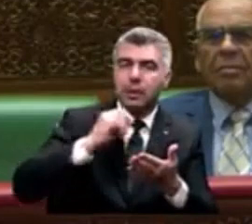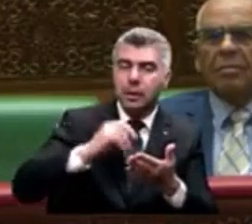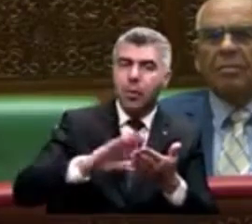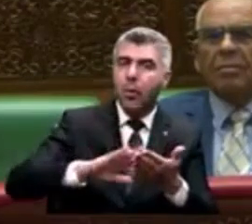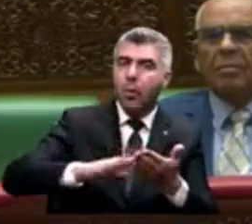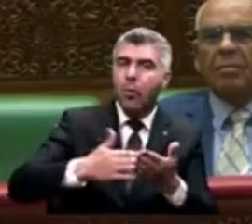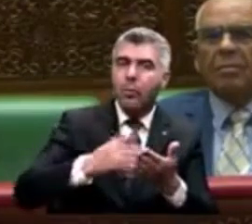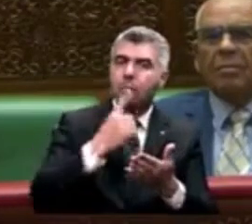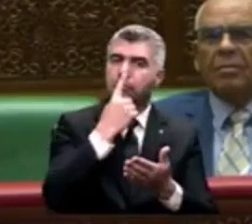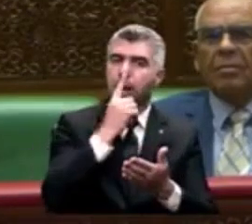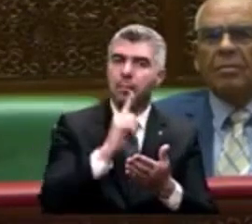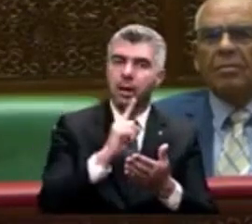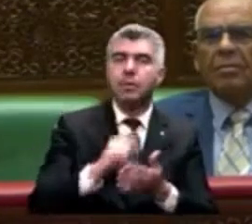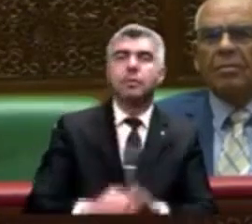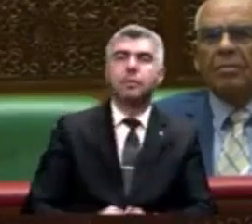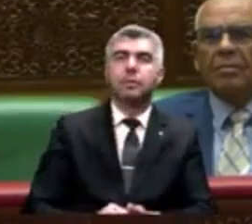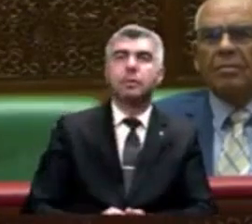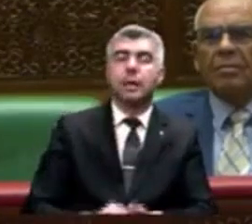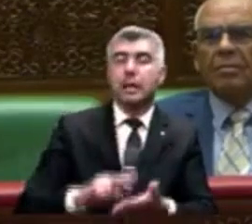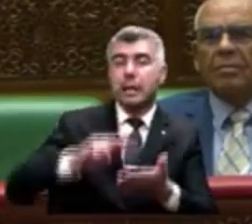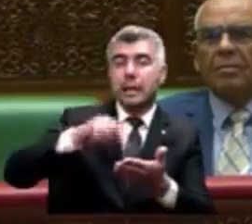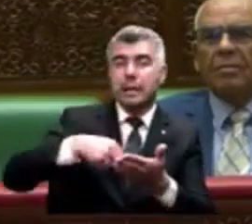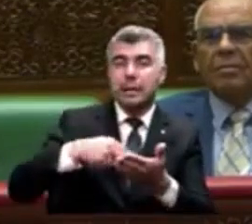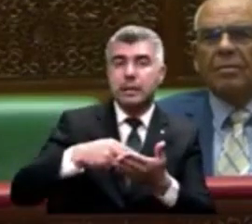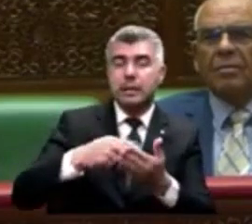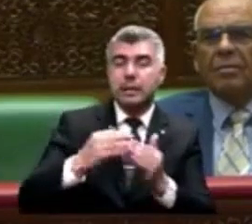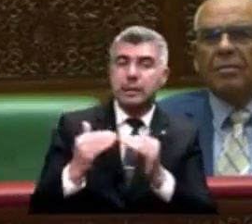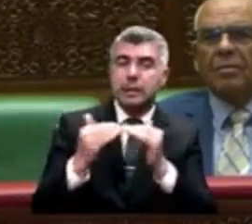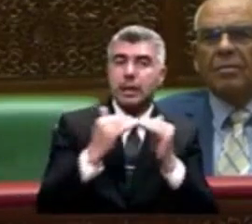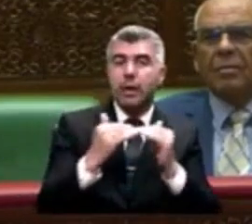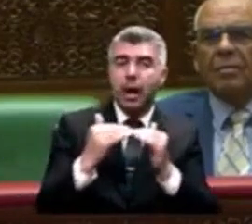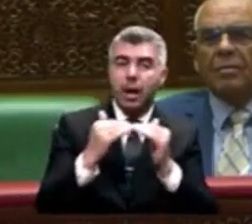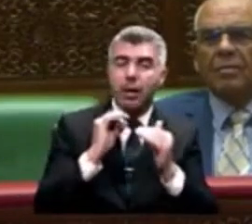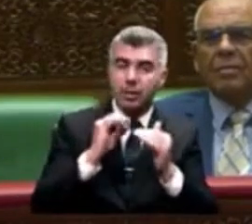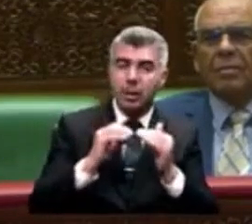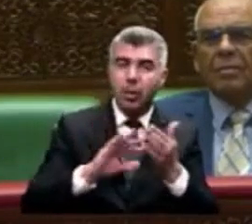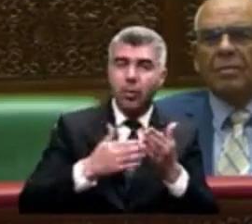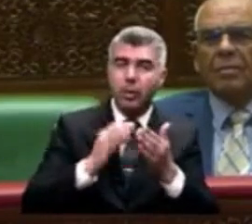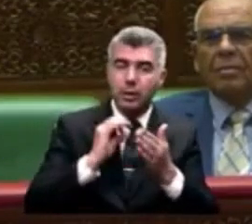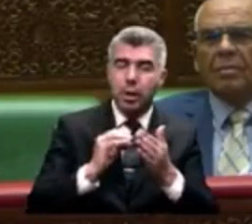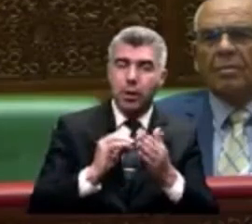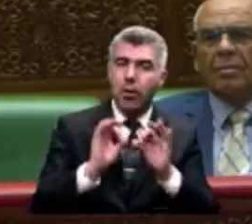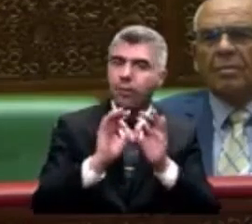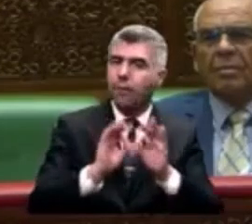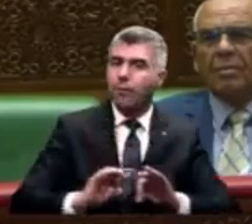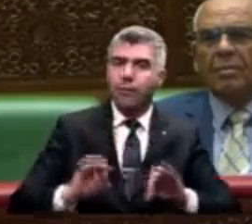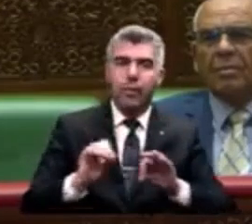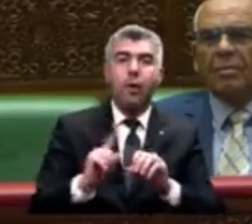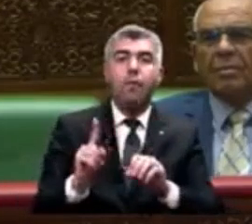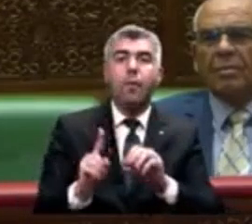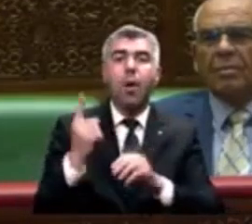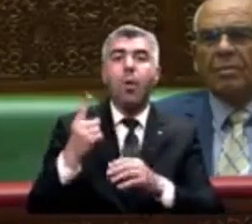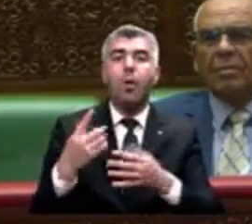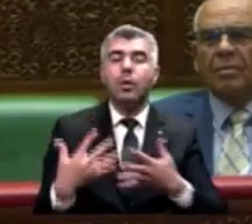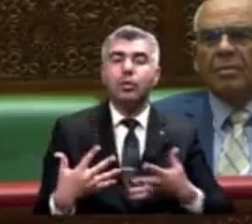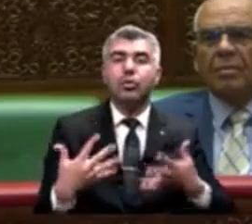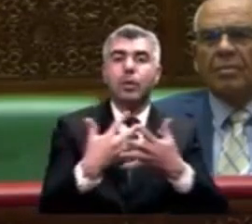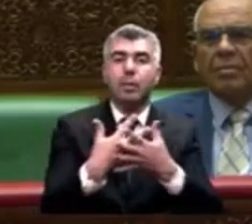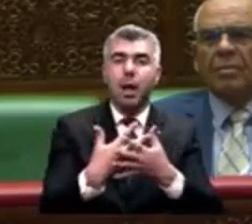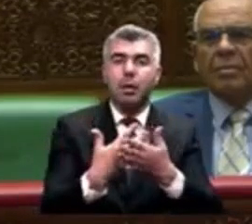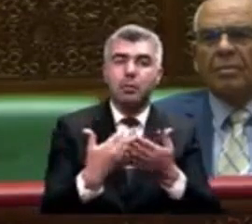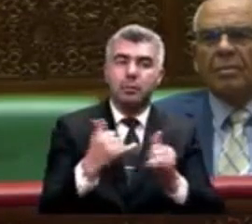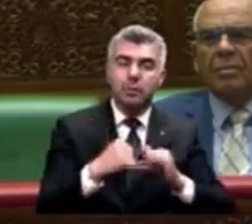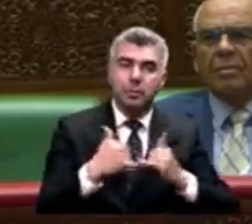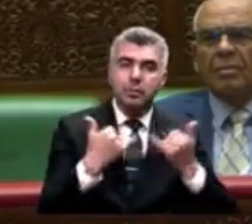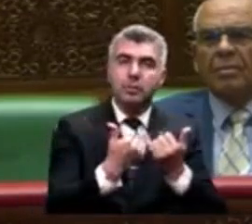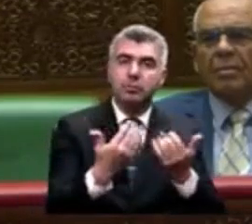جميعا. اتفاق غاب عليه التوافق وغاب عليه الإجماع اللي كان في الإصلاحات اللي سبقات